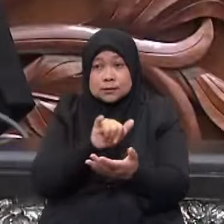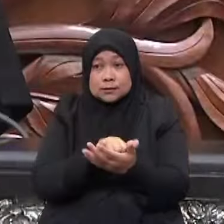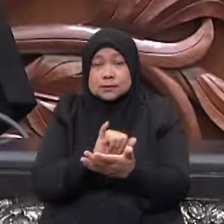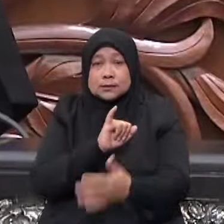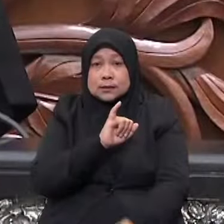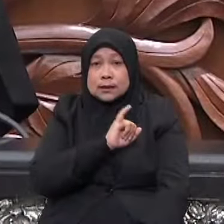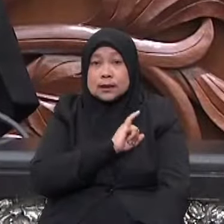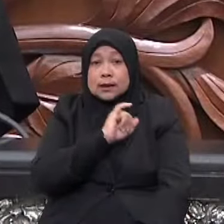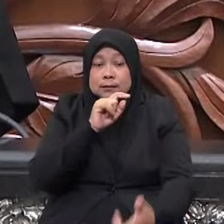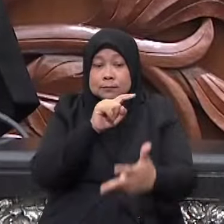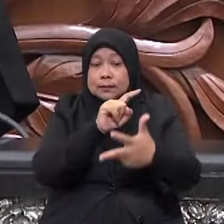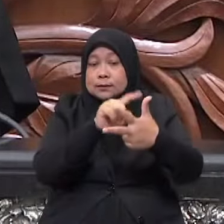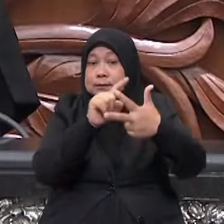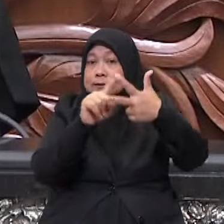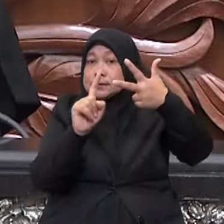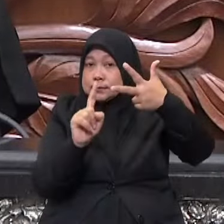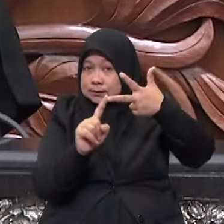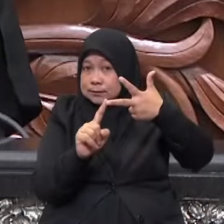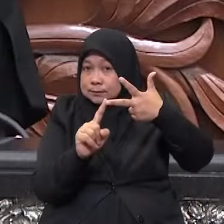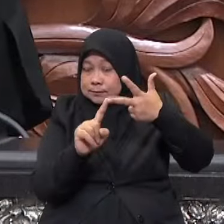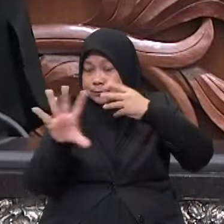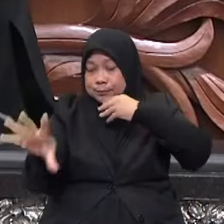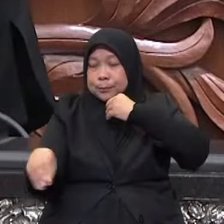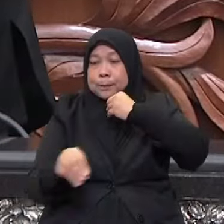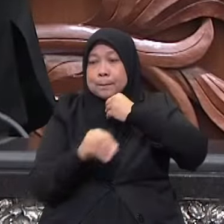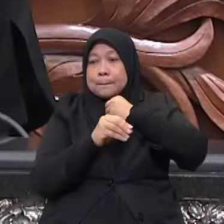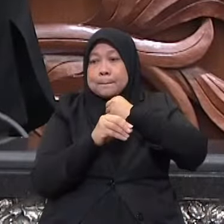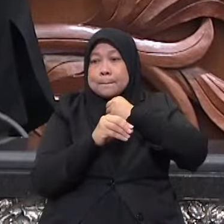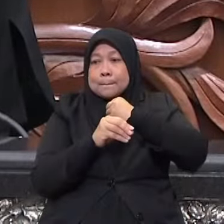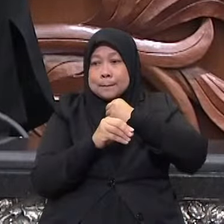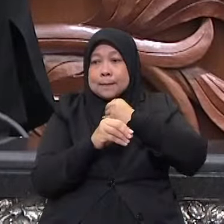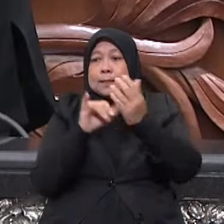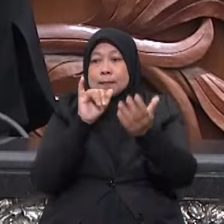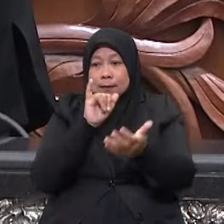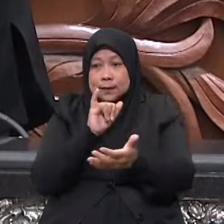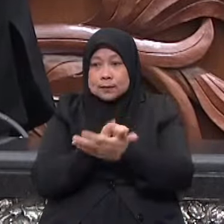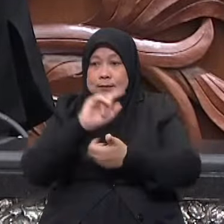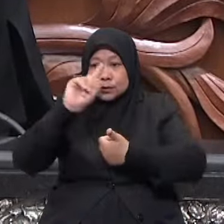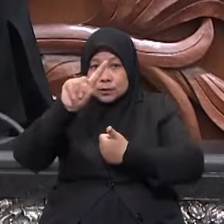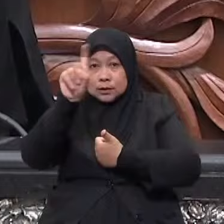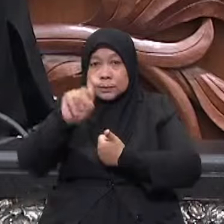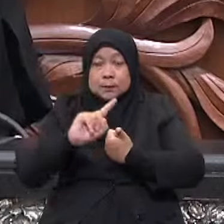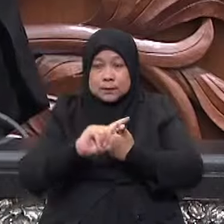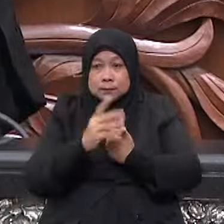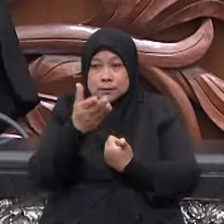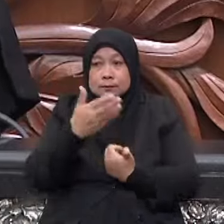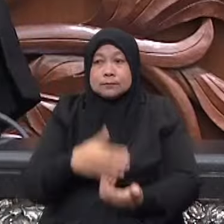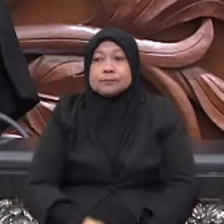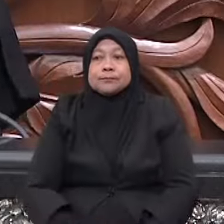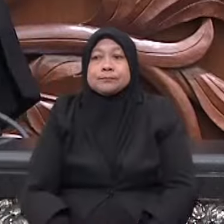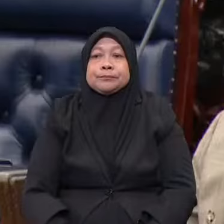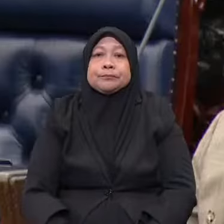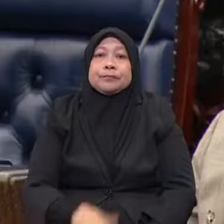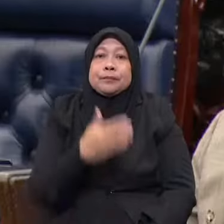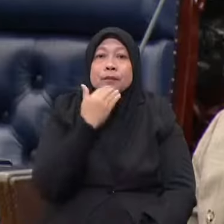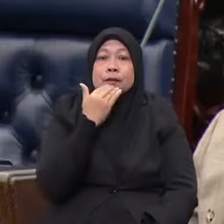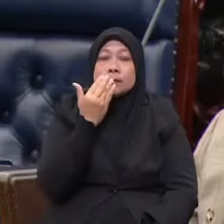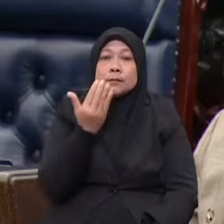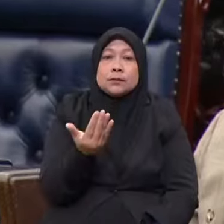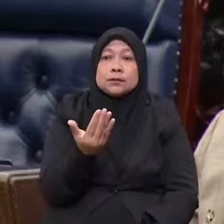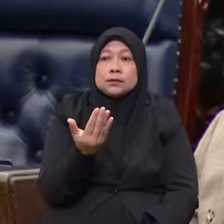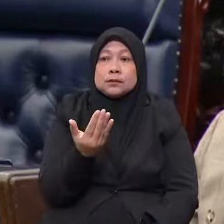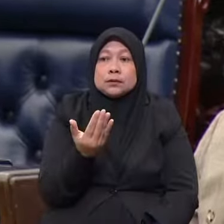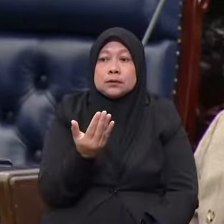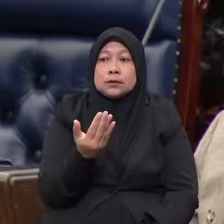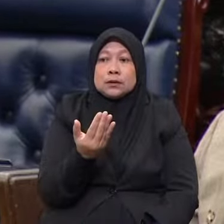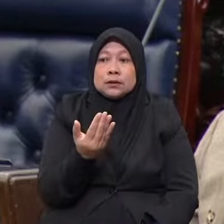akan berikan 3 soalan tambahan. So ini saya anggap soalan pertama. Silakan. Terima kasih. Ya Amat Berhormat. Macam